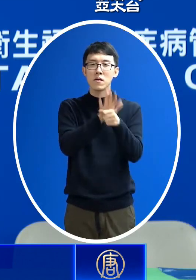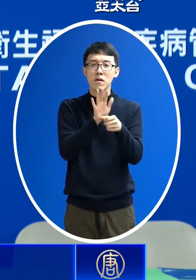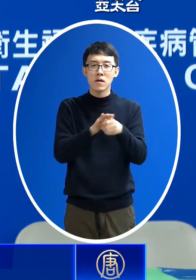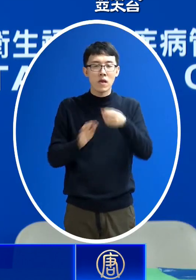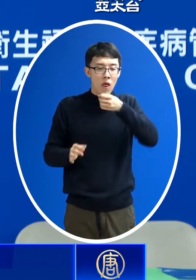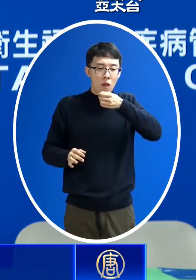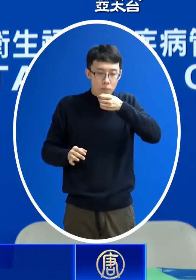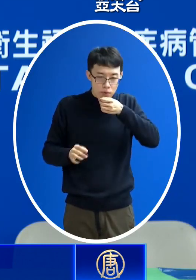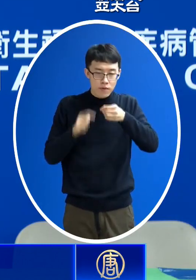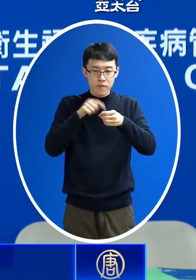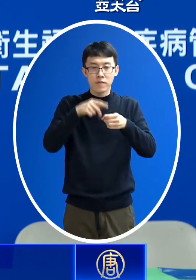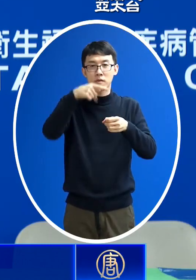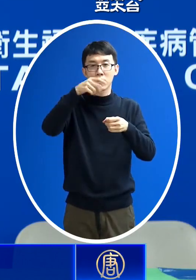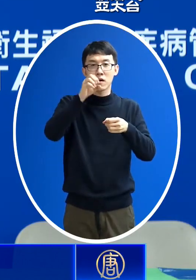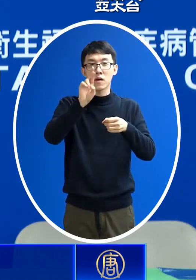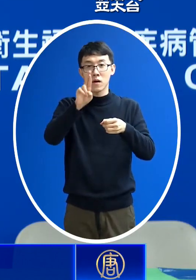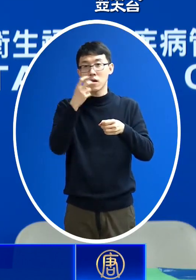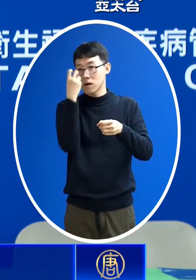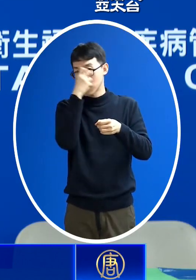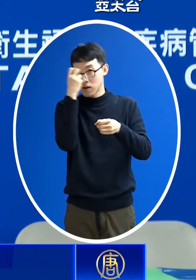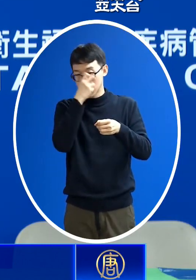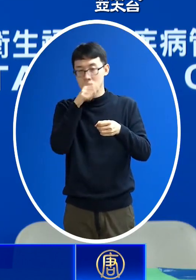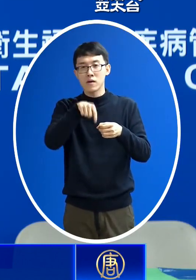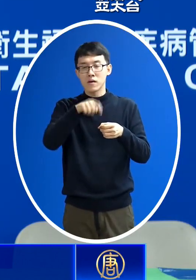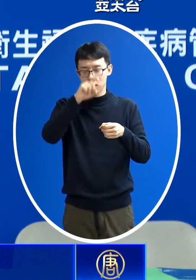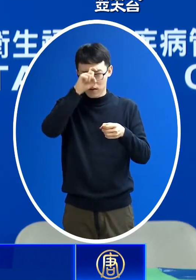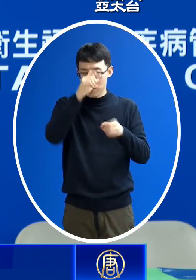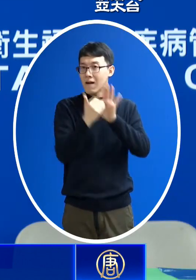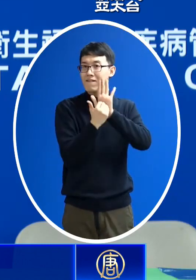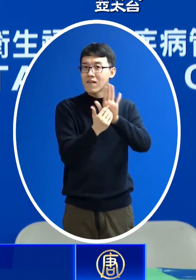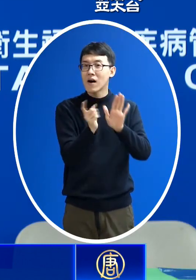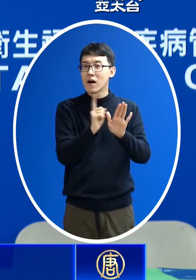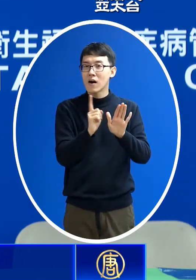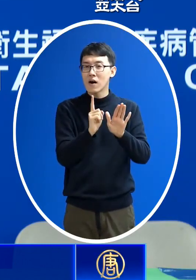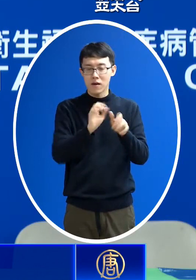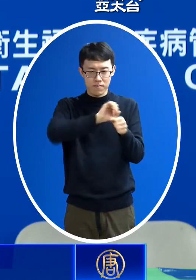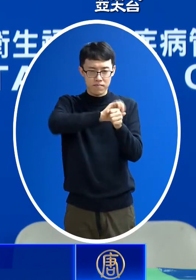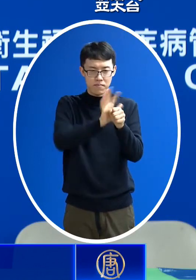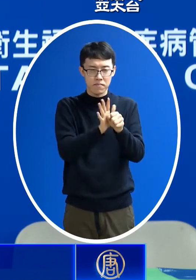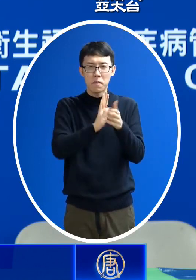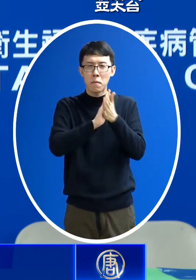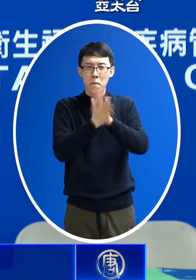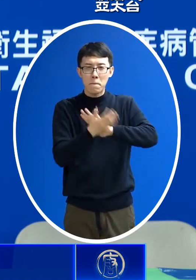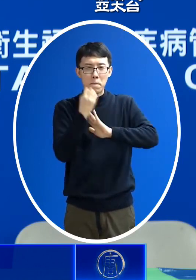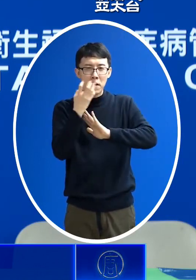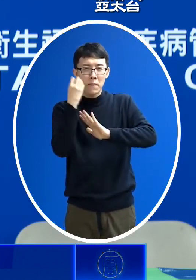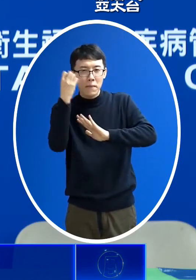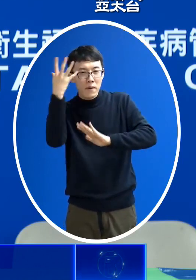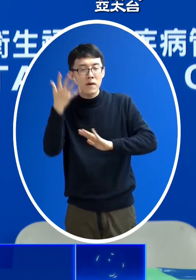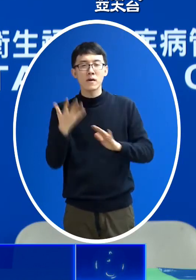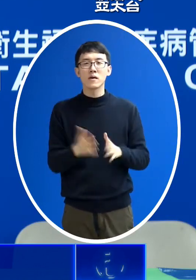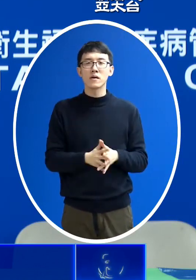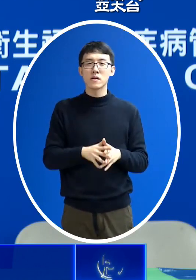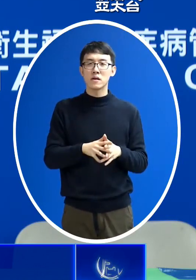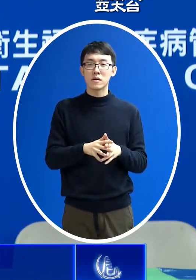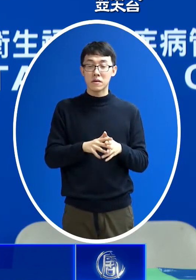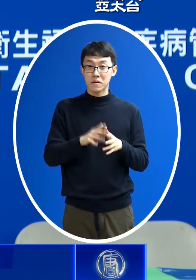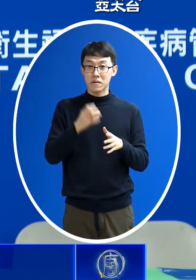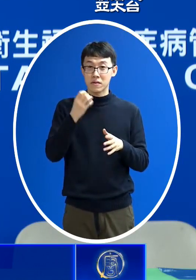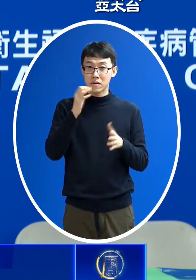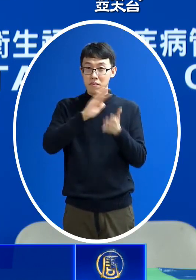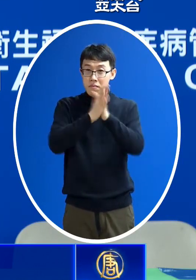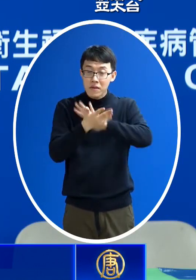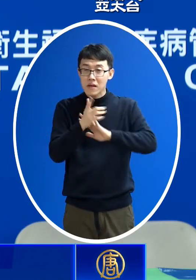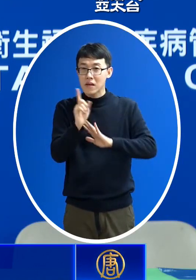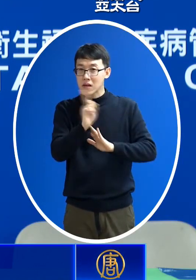液的 PCR 筛检主要是要这个防范这个变种的病毒，那什么样的变种病毒？我在这里